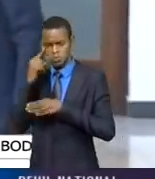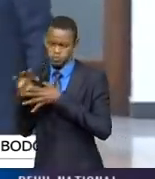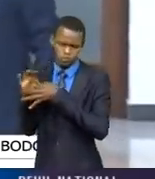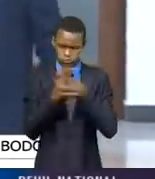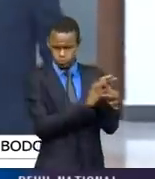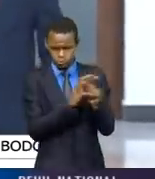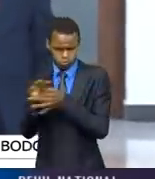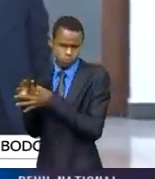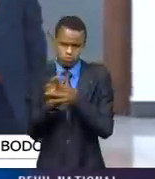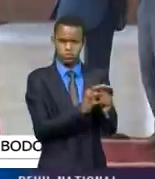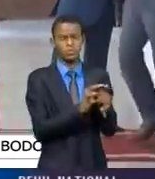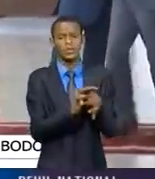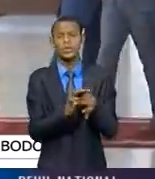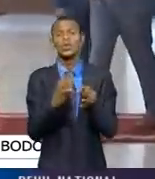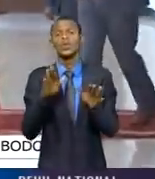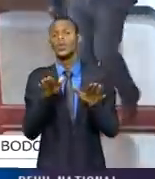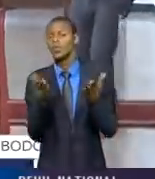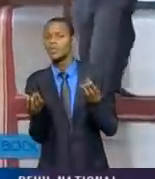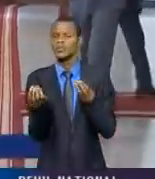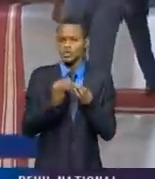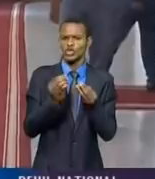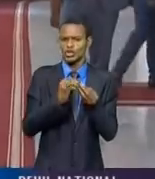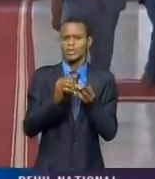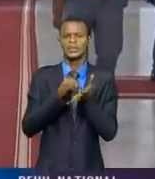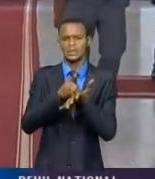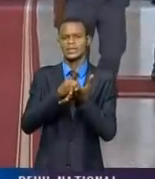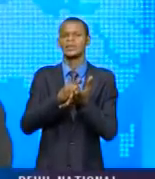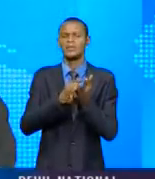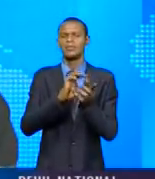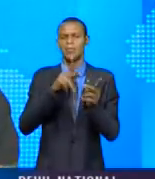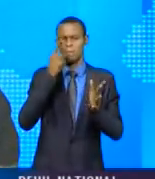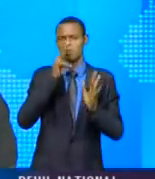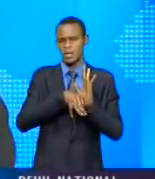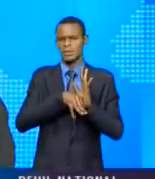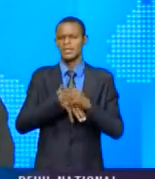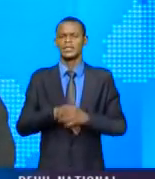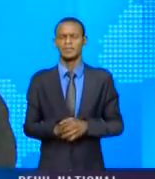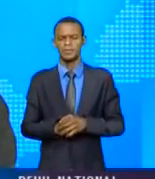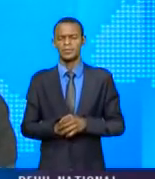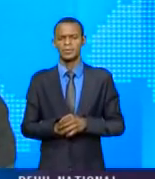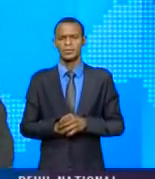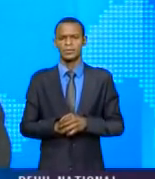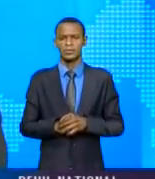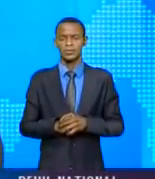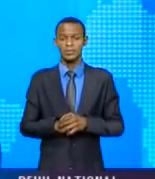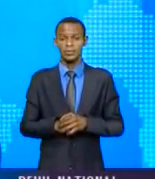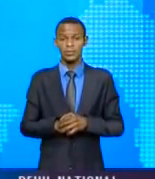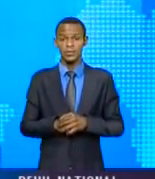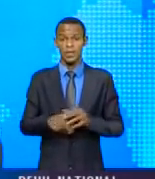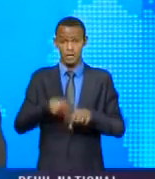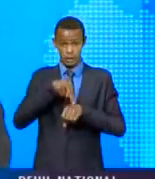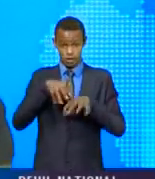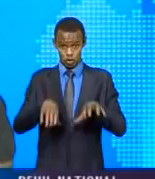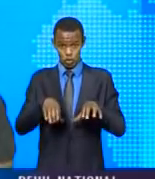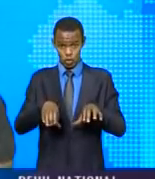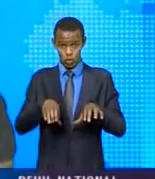en mettant à contribution la diplomatie parlementaire la nation congolaise commémore le 24 mars